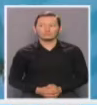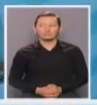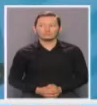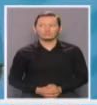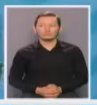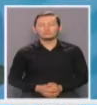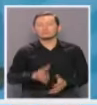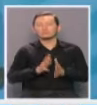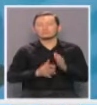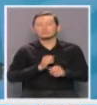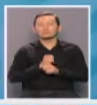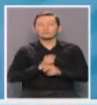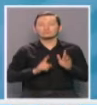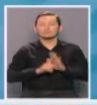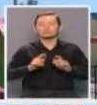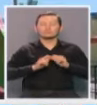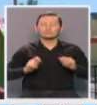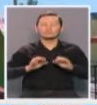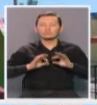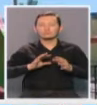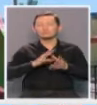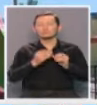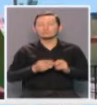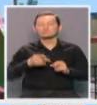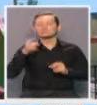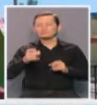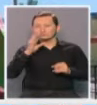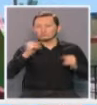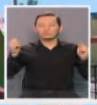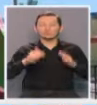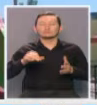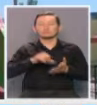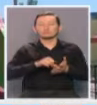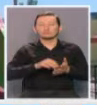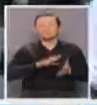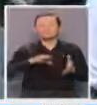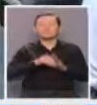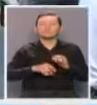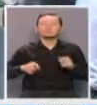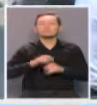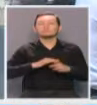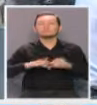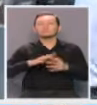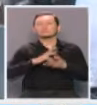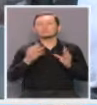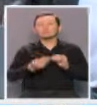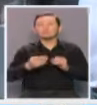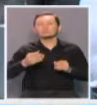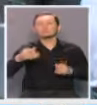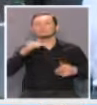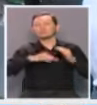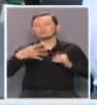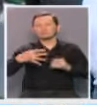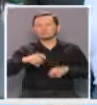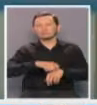В аквапарке одновременно могут отдохнуть 1000 человек. Есть один большой бассейн и водные аттракционы. Длина бассейна для взрослых 40